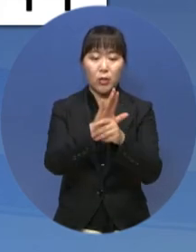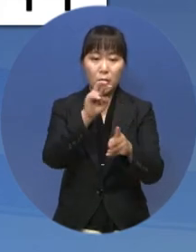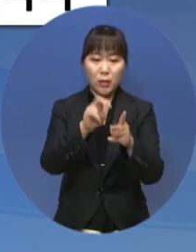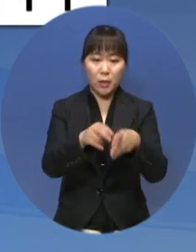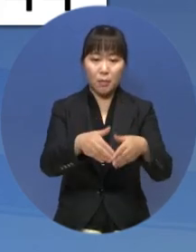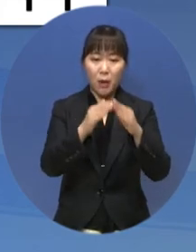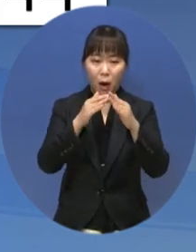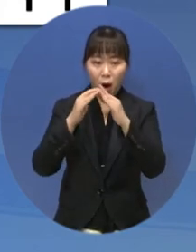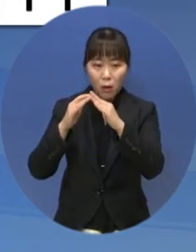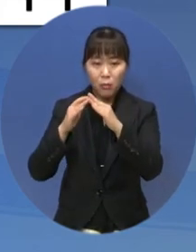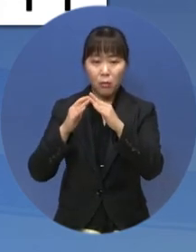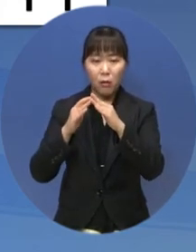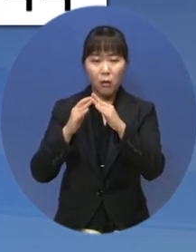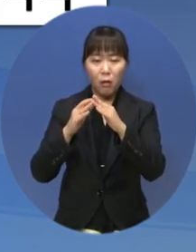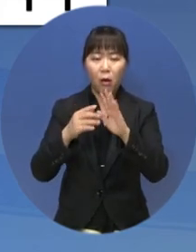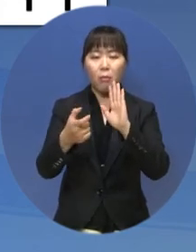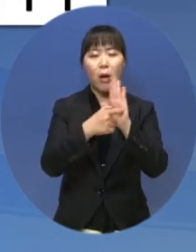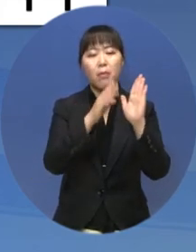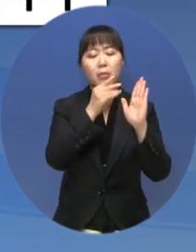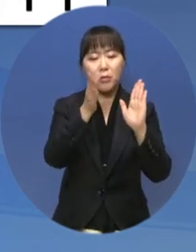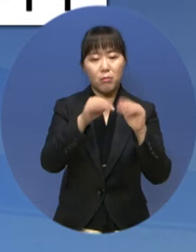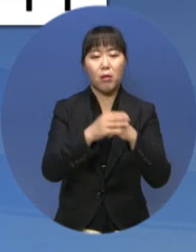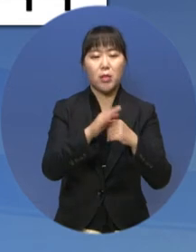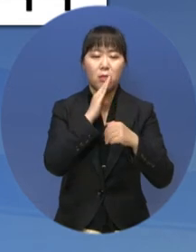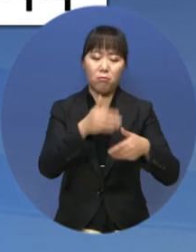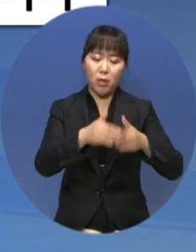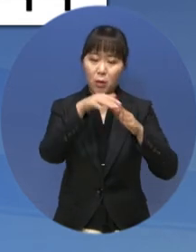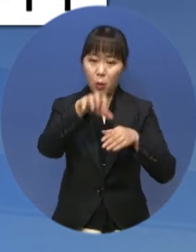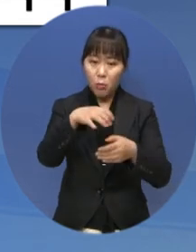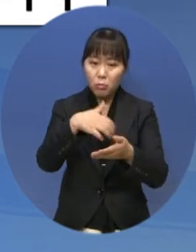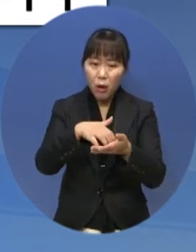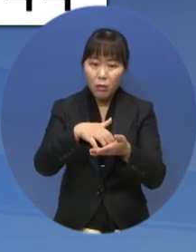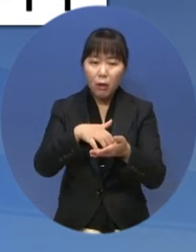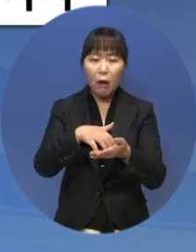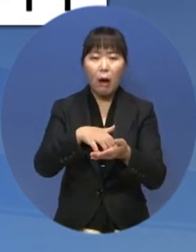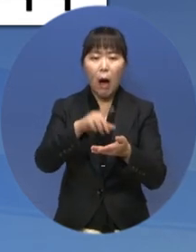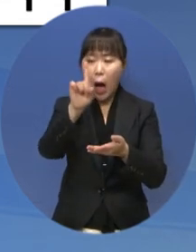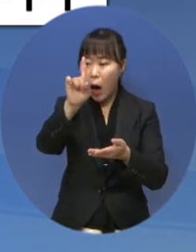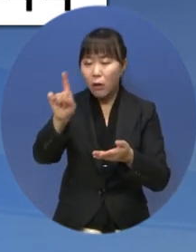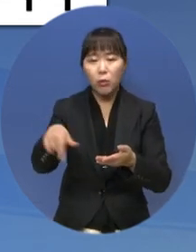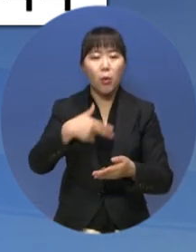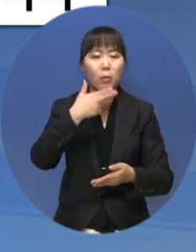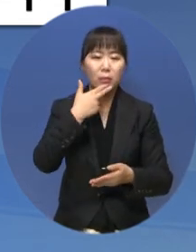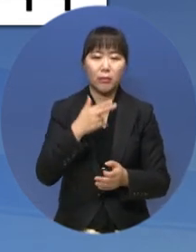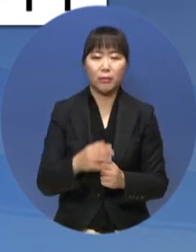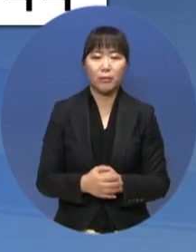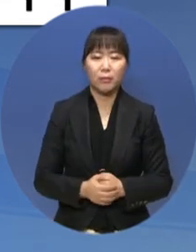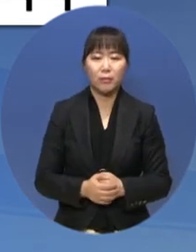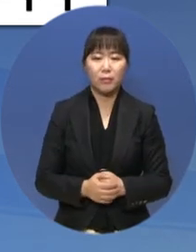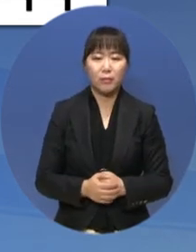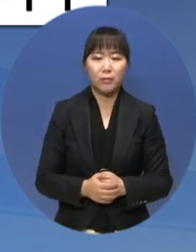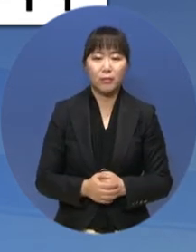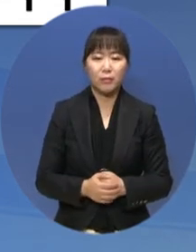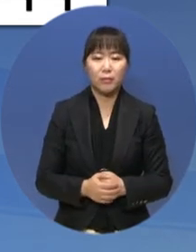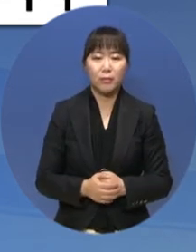지역장애아동지원센터를 설치하도록 명문화했지만 실제 설치된 곳은 단 한 곳도 없는 것으로 나타났습니다.